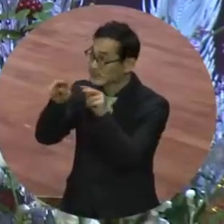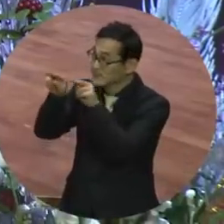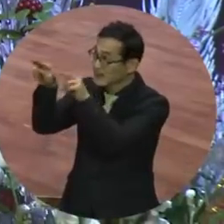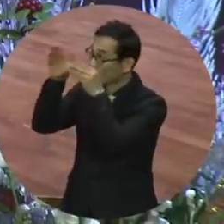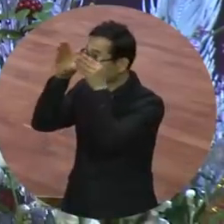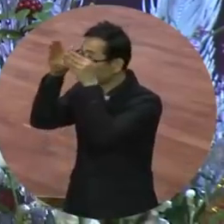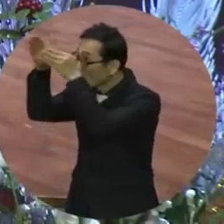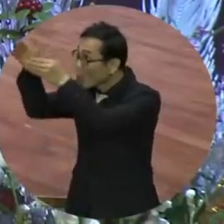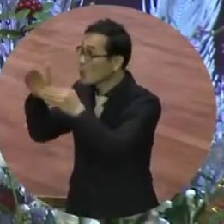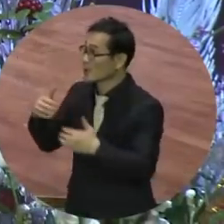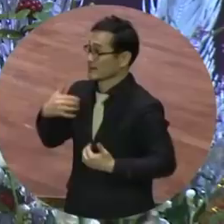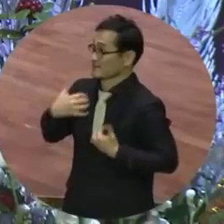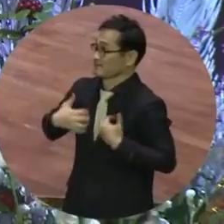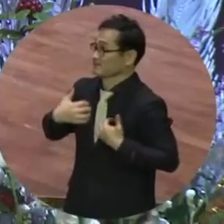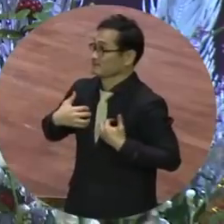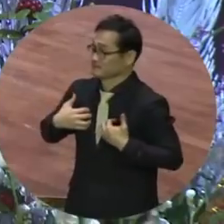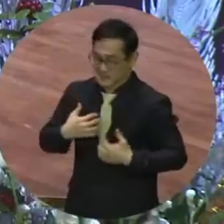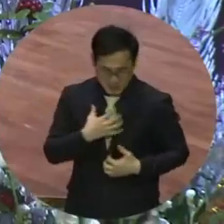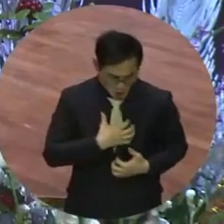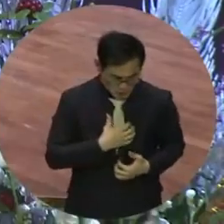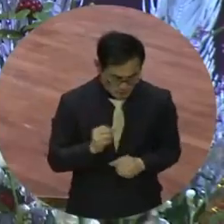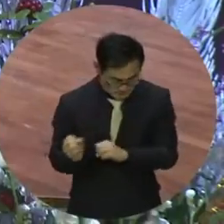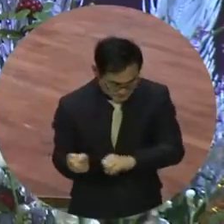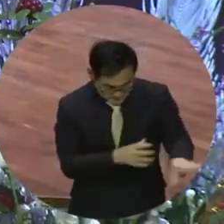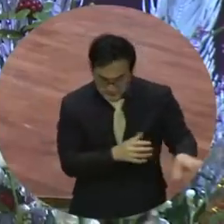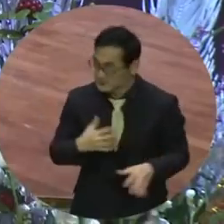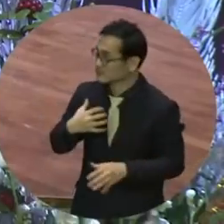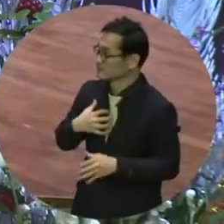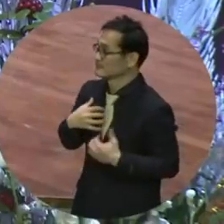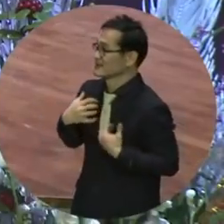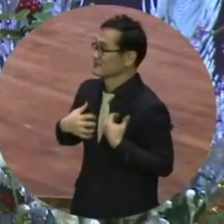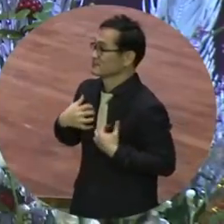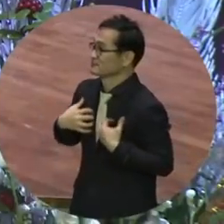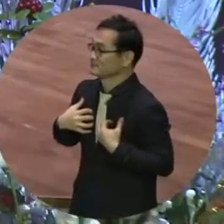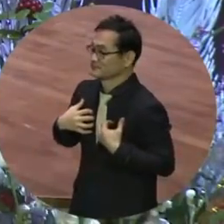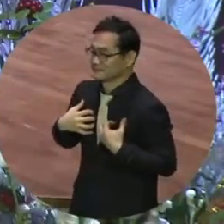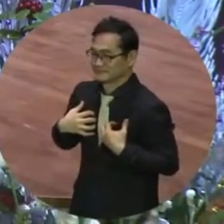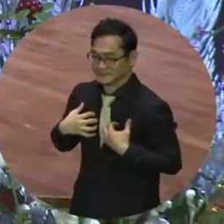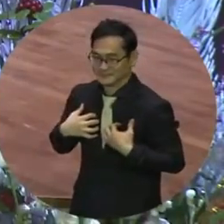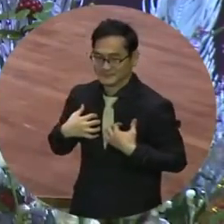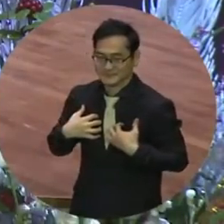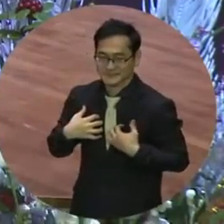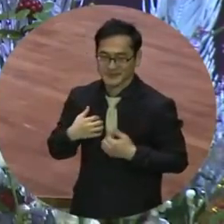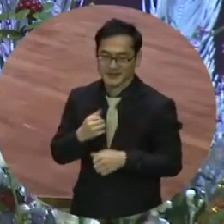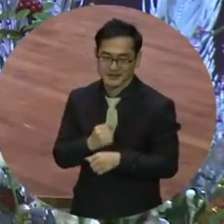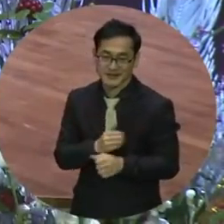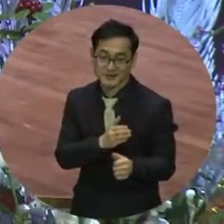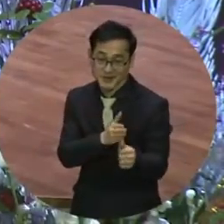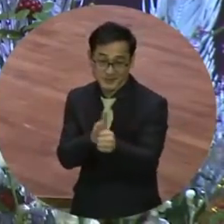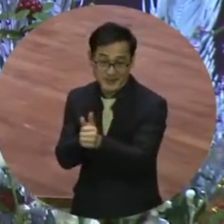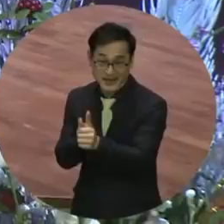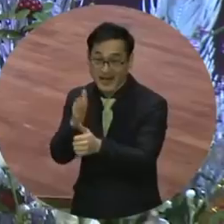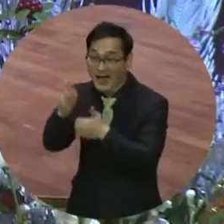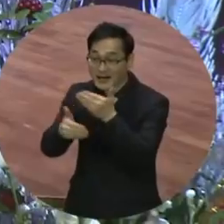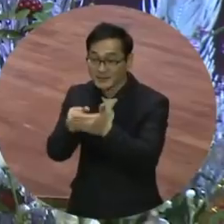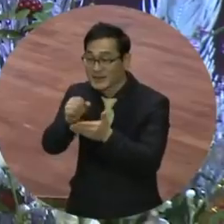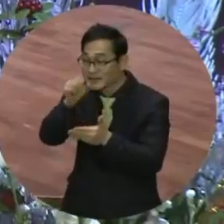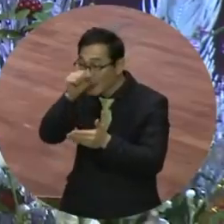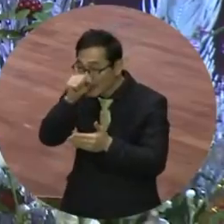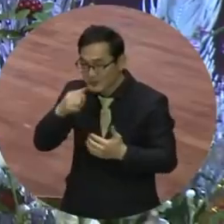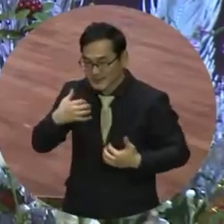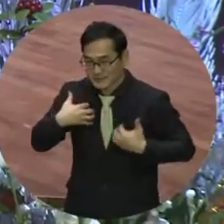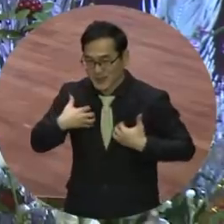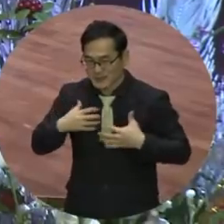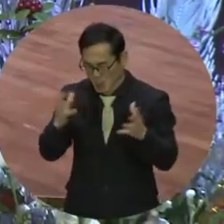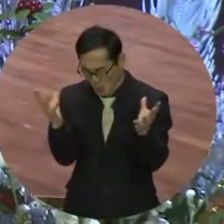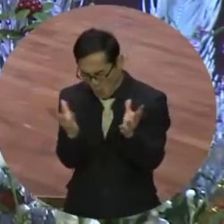되는 삶을 당당하게 우리는 살아야 합니다. 하나님의 선하시고 기뻐하시고 온전한 뜻이 다